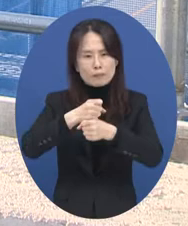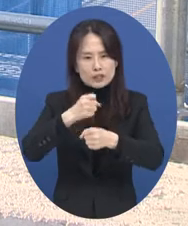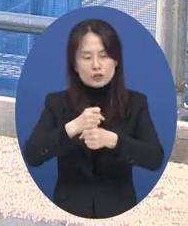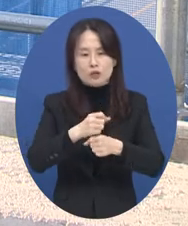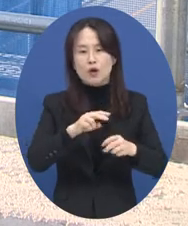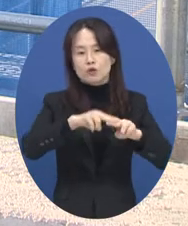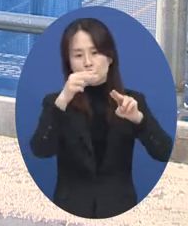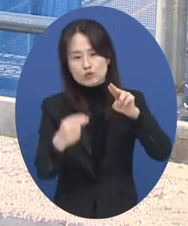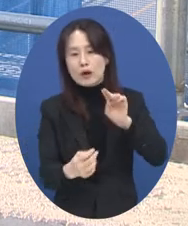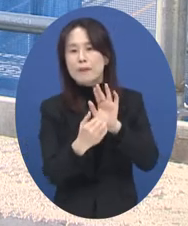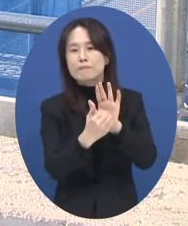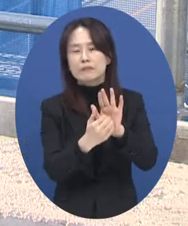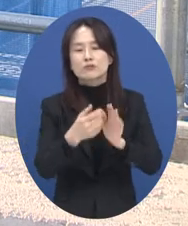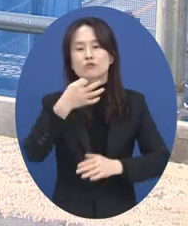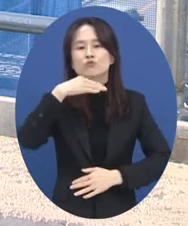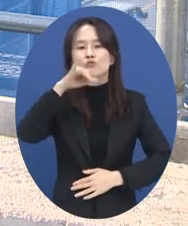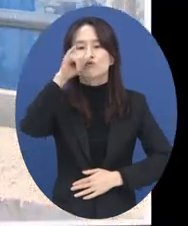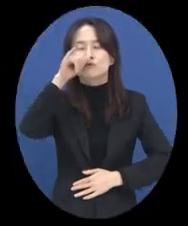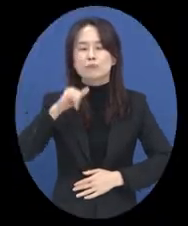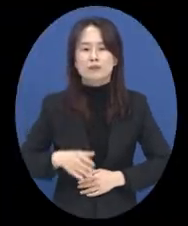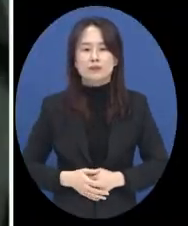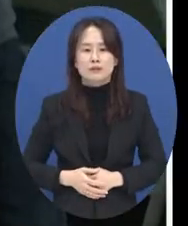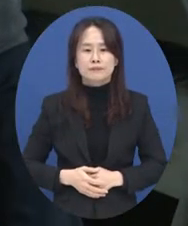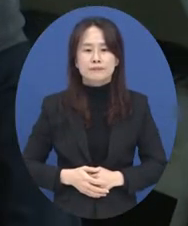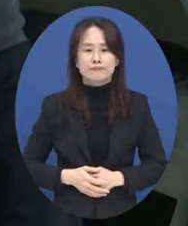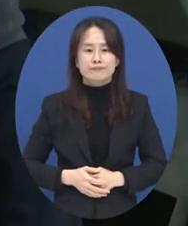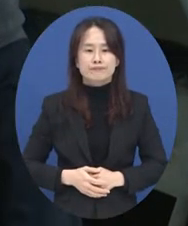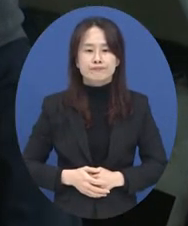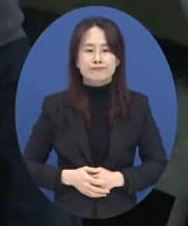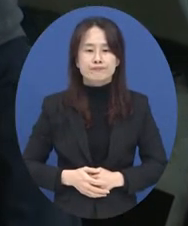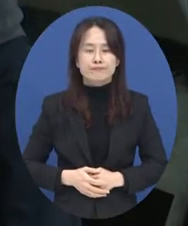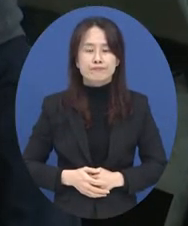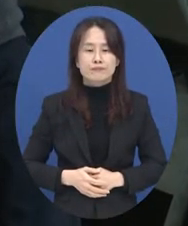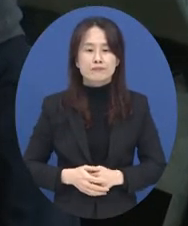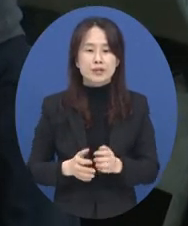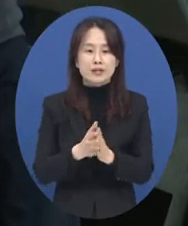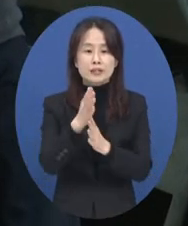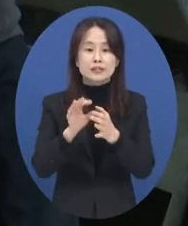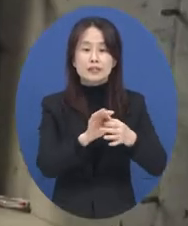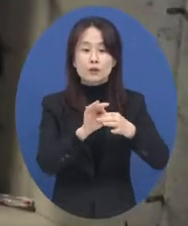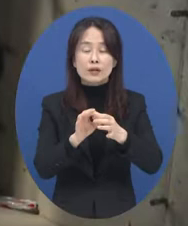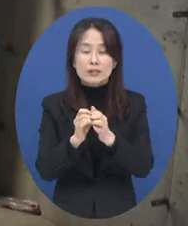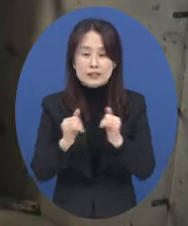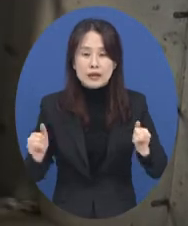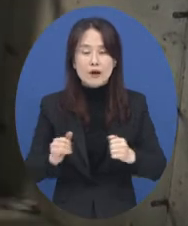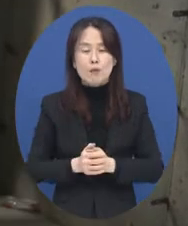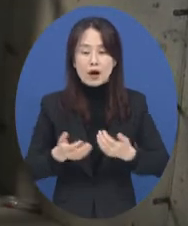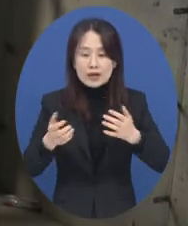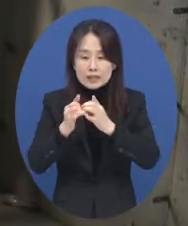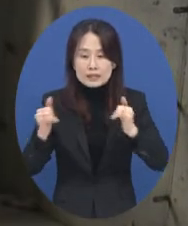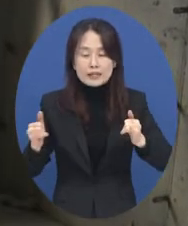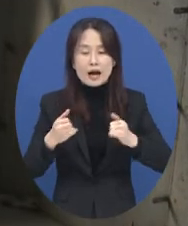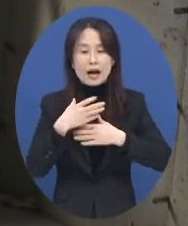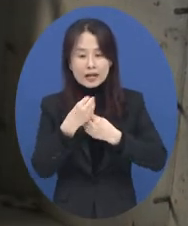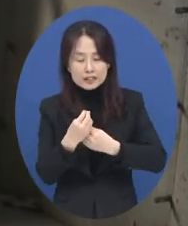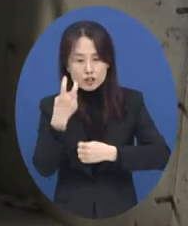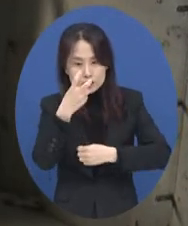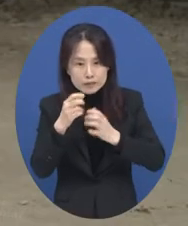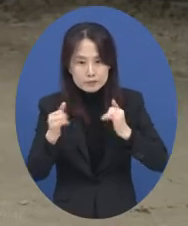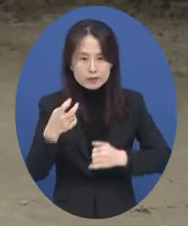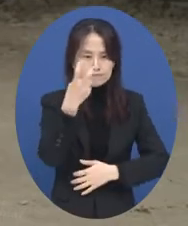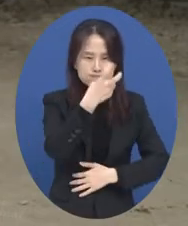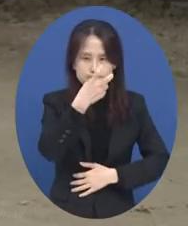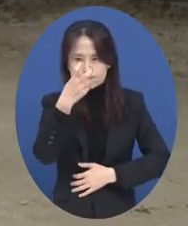추락 사고를 막는데 큰 도움이 됩니다 경기도 시 군 관계자와 도동 안전 지킴이가 현장을 꿈이 둘러봅니다